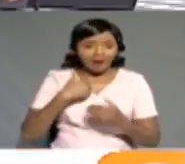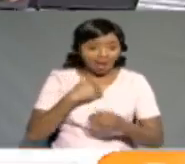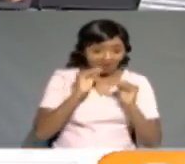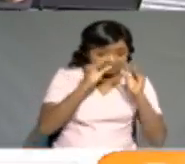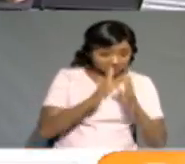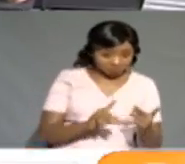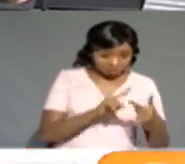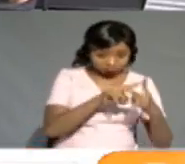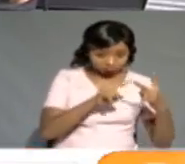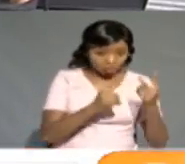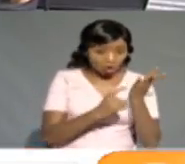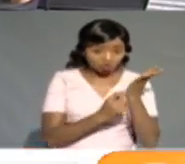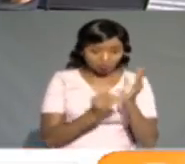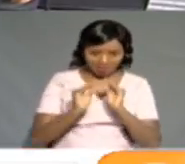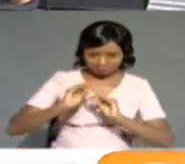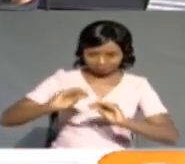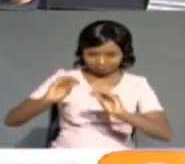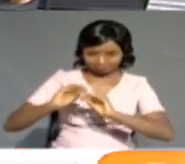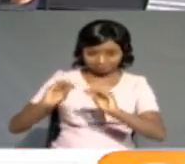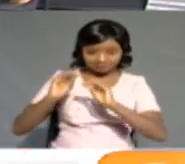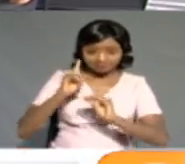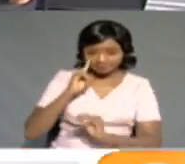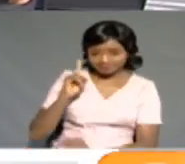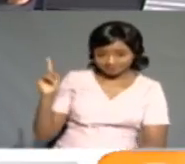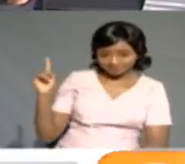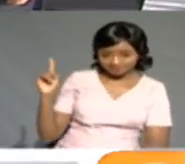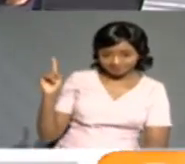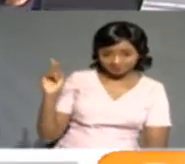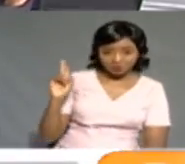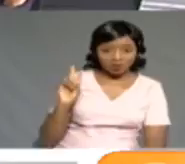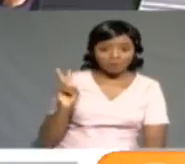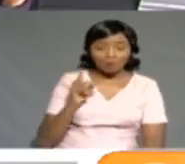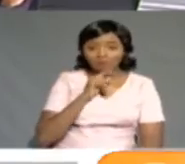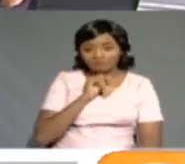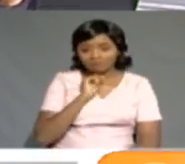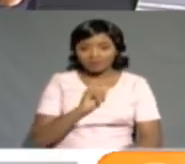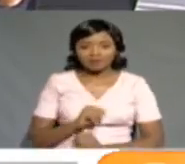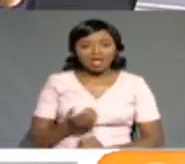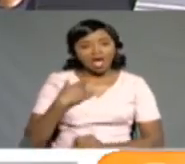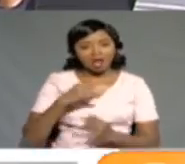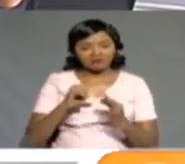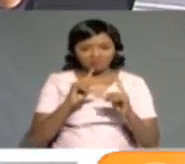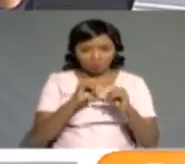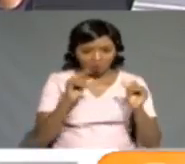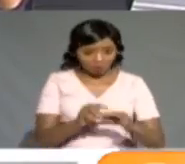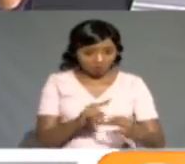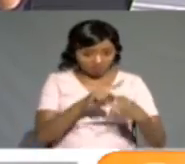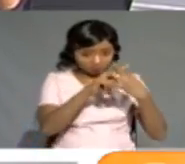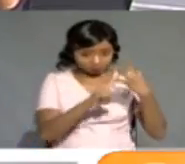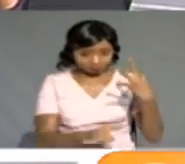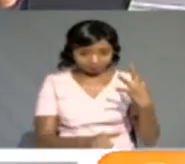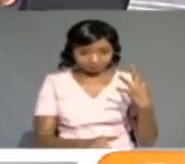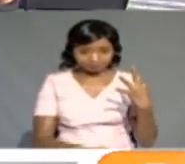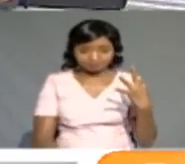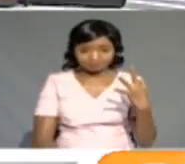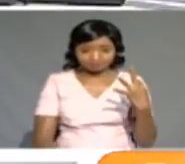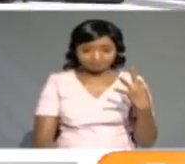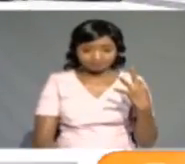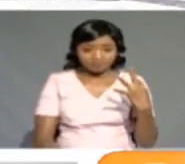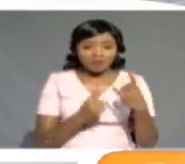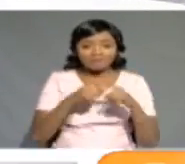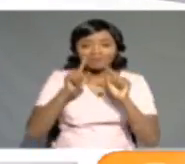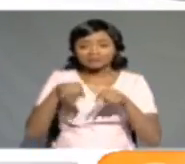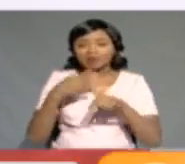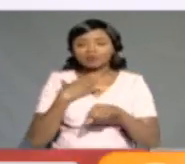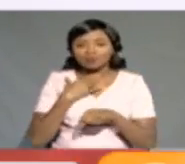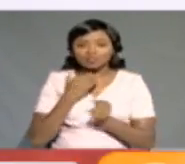Zuberi Bakari na Munene Nyaga. Na kuna haya maneno matatu, timua, tifua na tibua. Lakini leo nataka tufanye